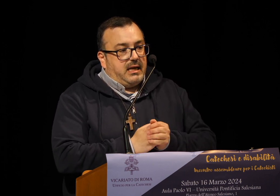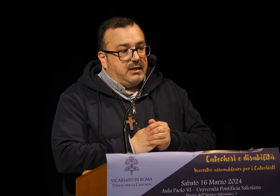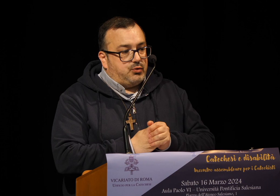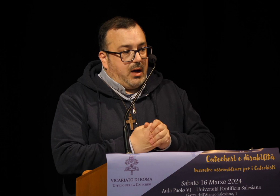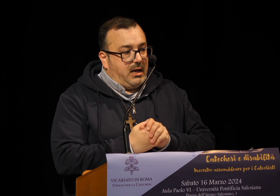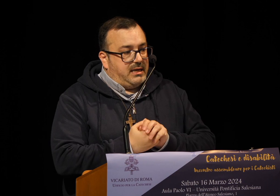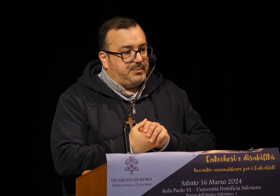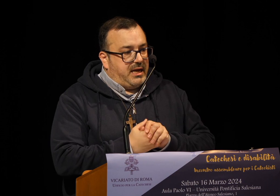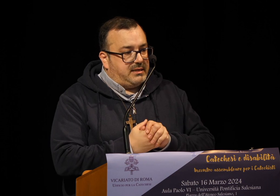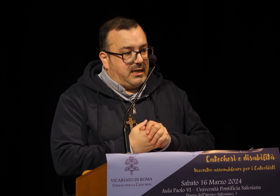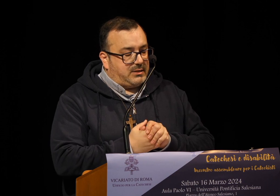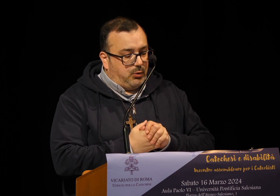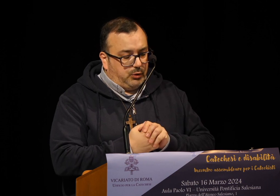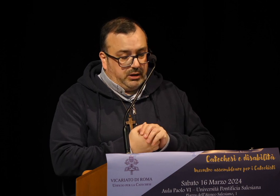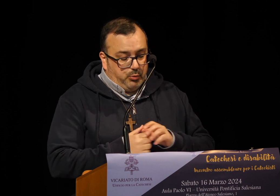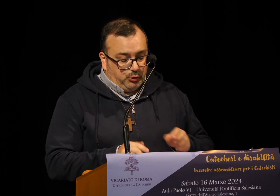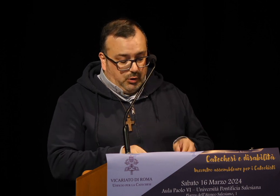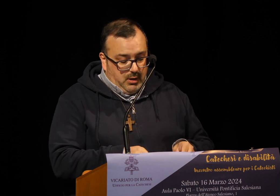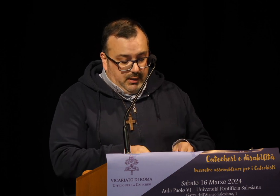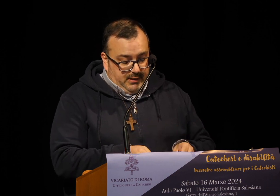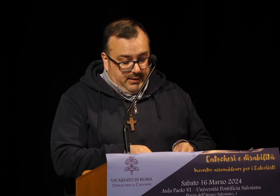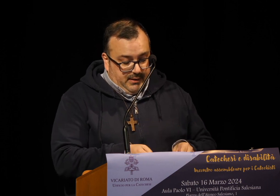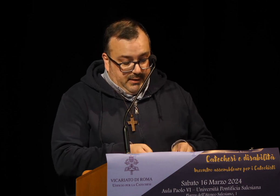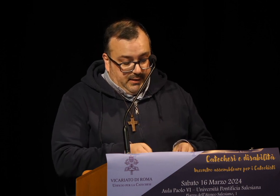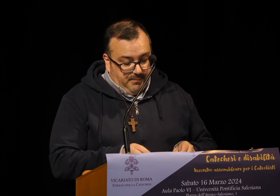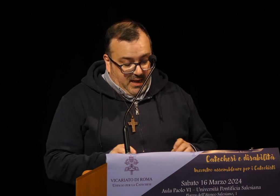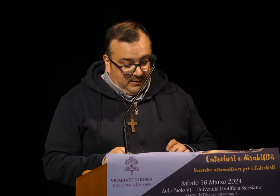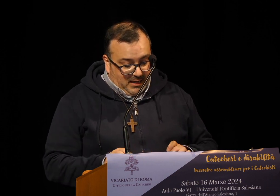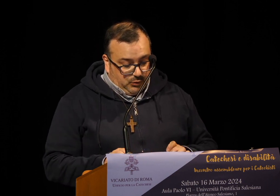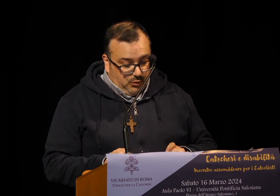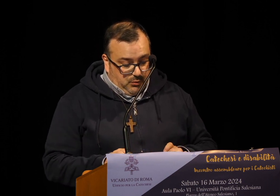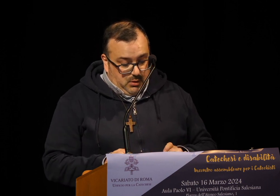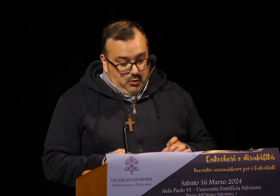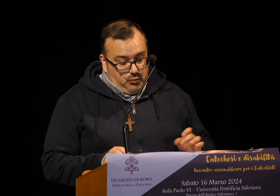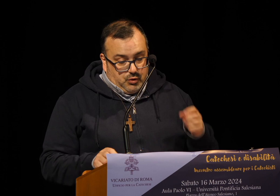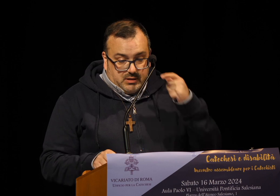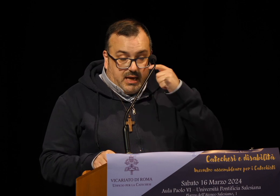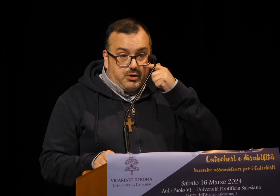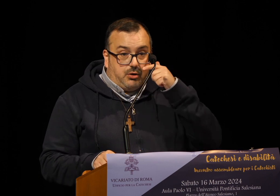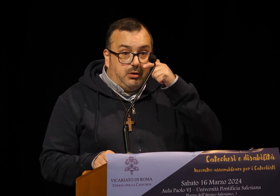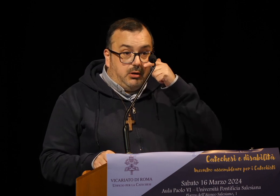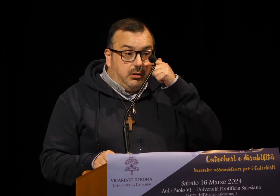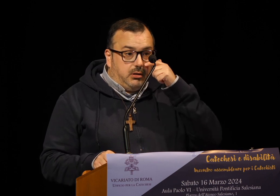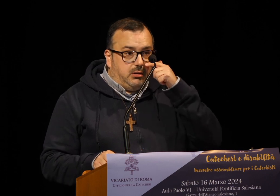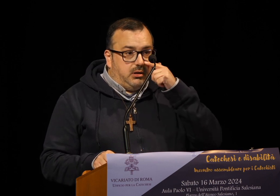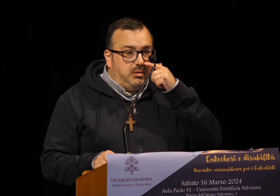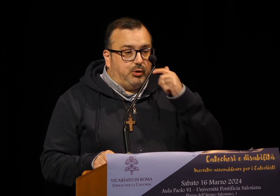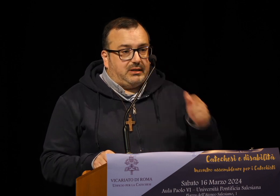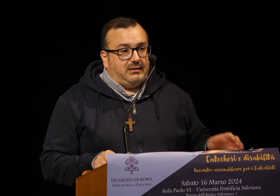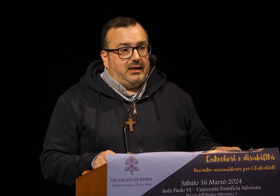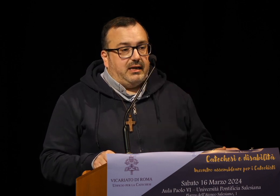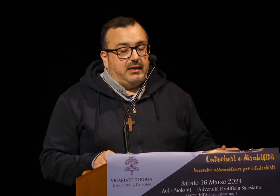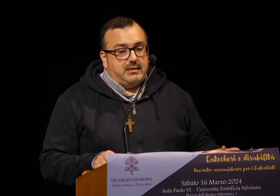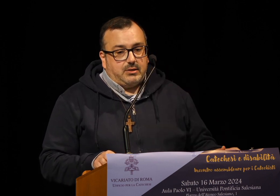grazie alla sua esperienza e al suo contributo ha dato un sostegno